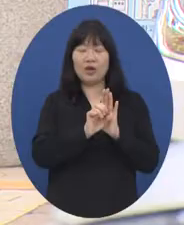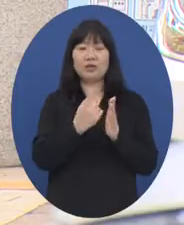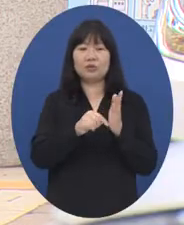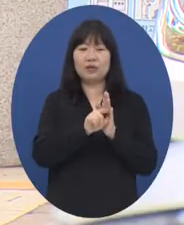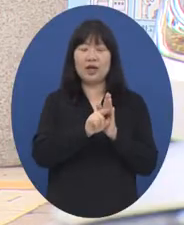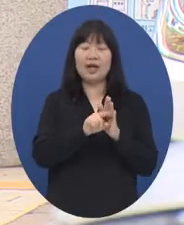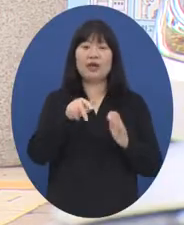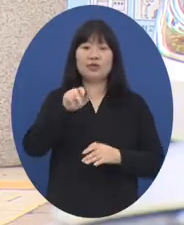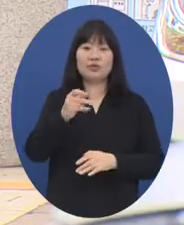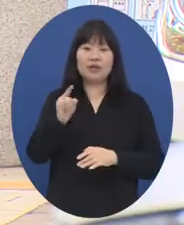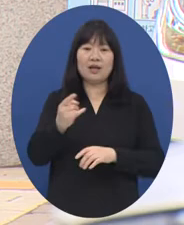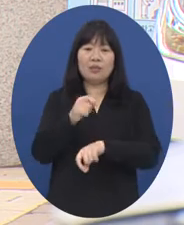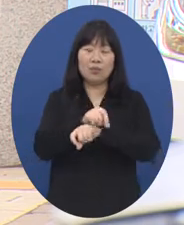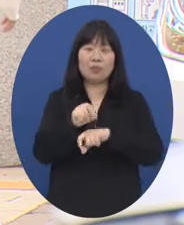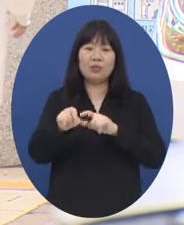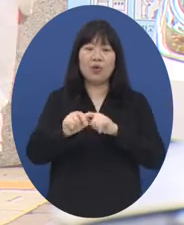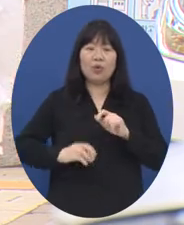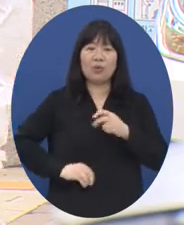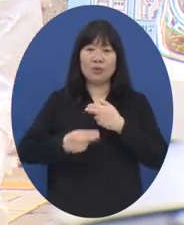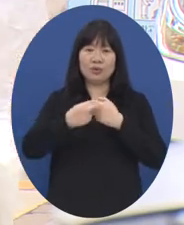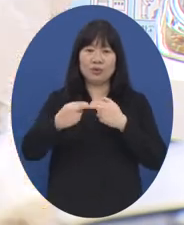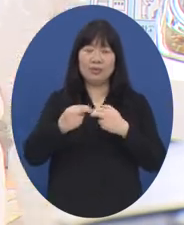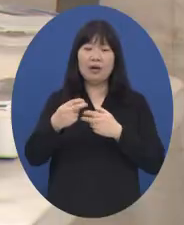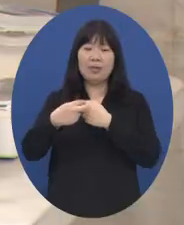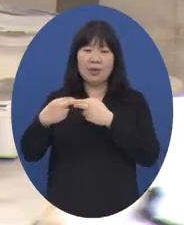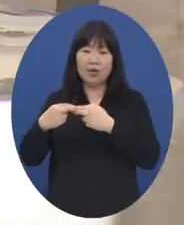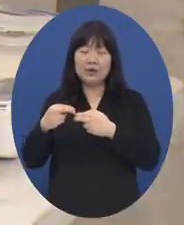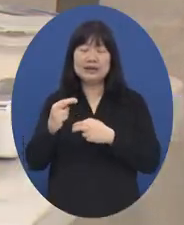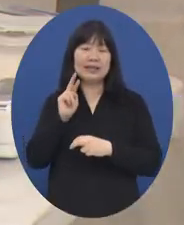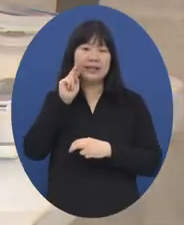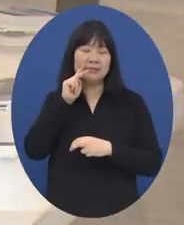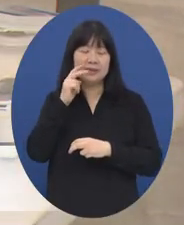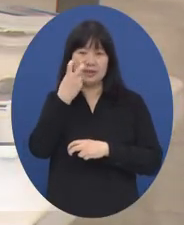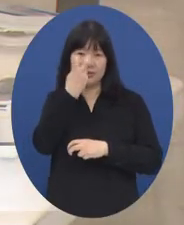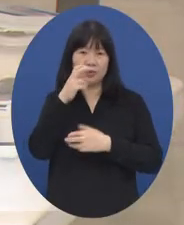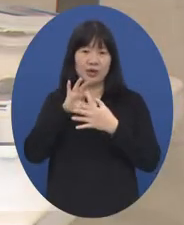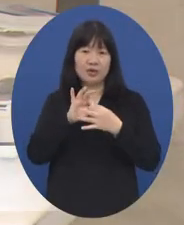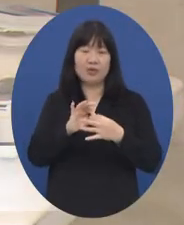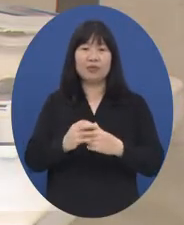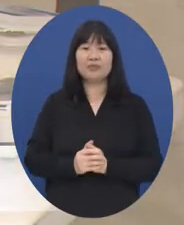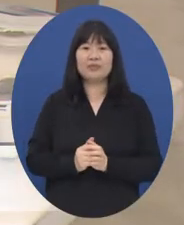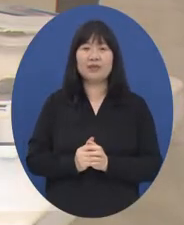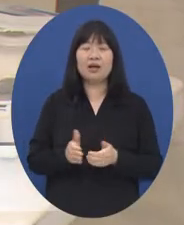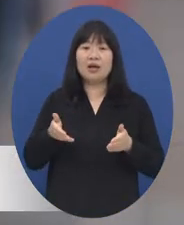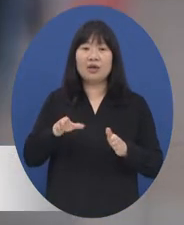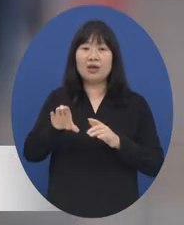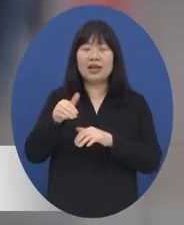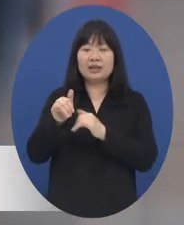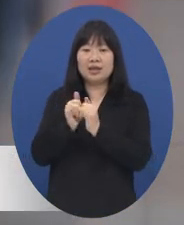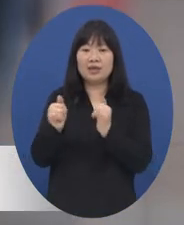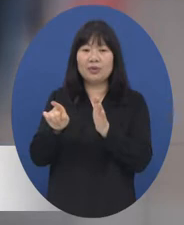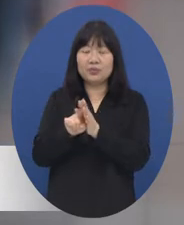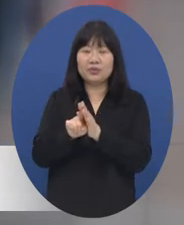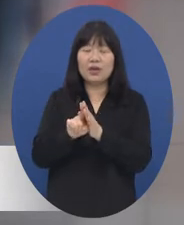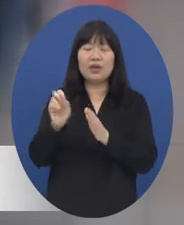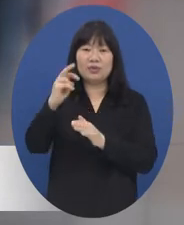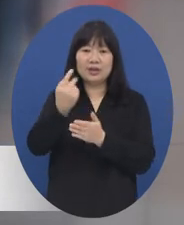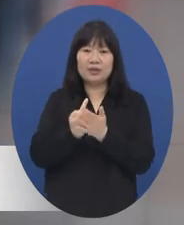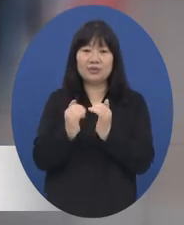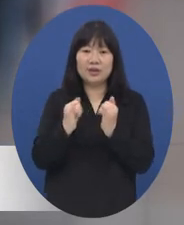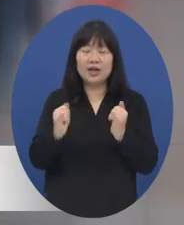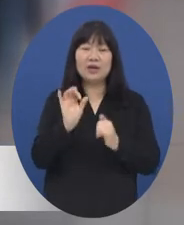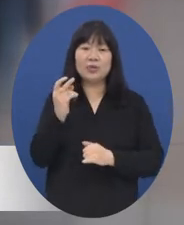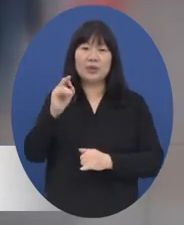경기도, 보건소, 병원 등이 비상 근무에 나섭니다. 귀성객과 귀경객을 위해 용인과 안성, 이천